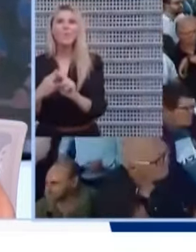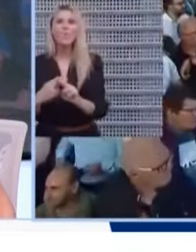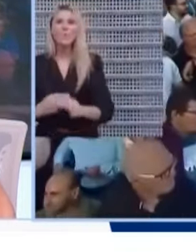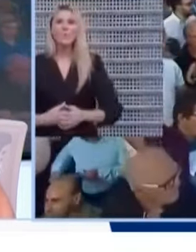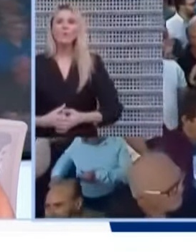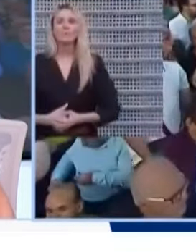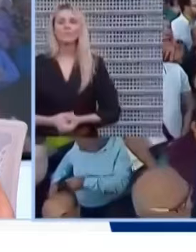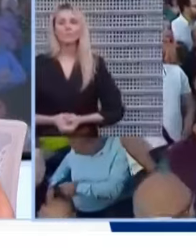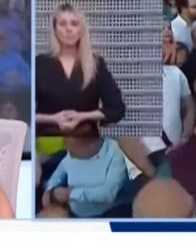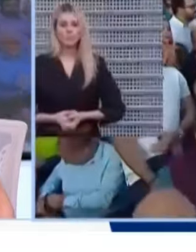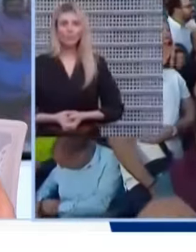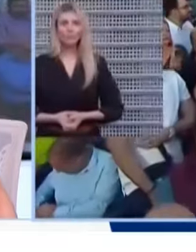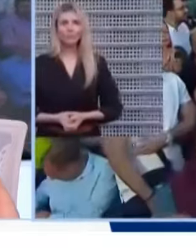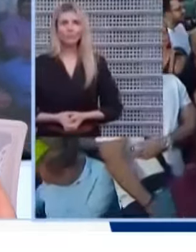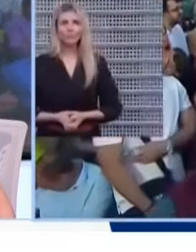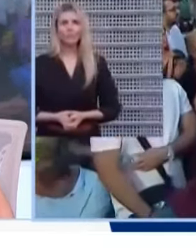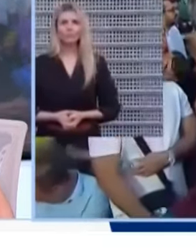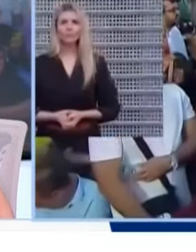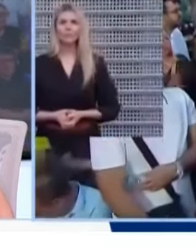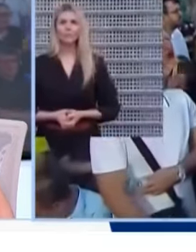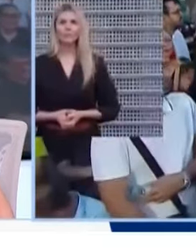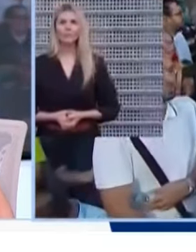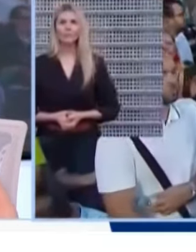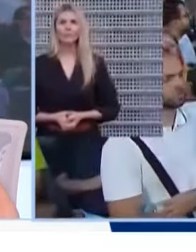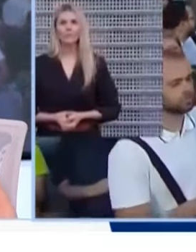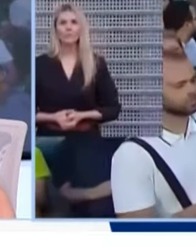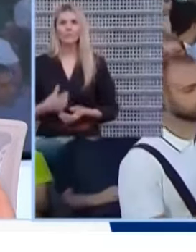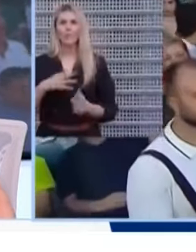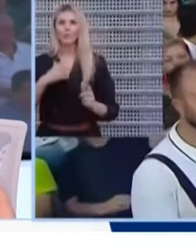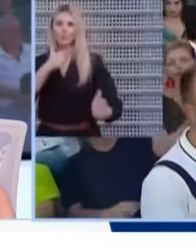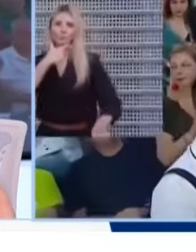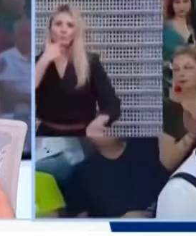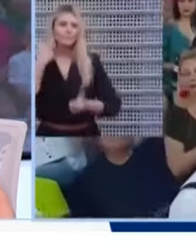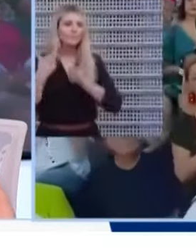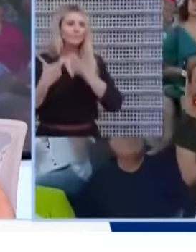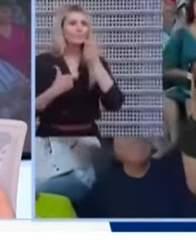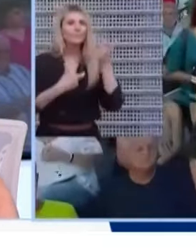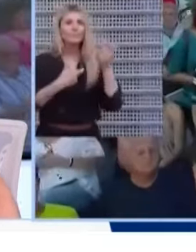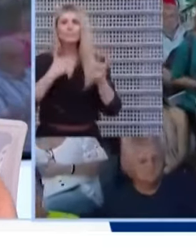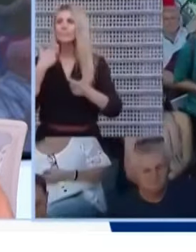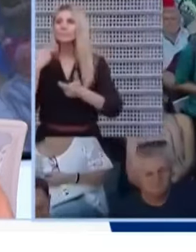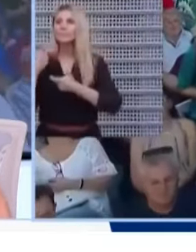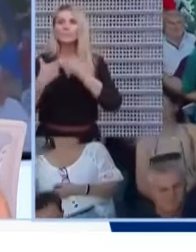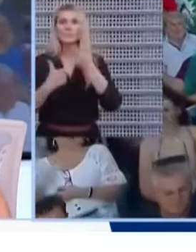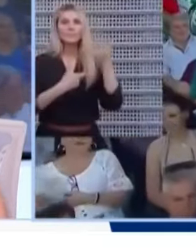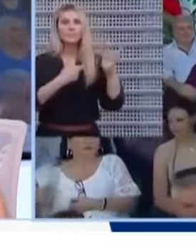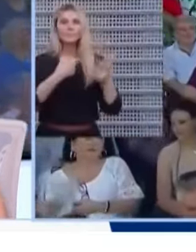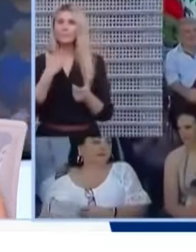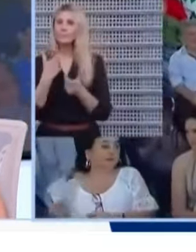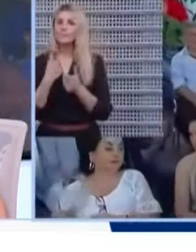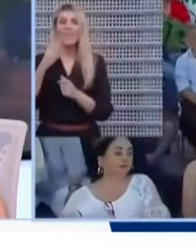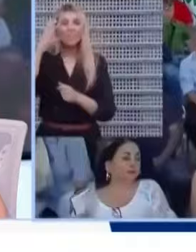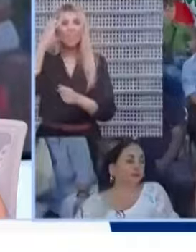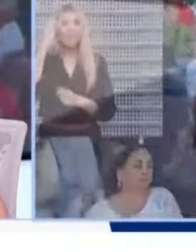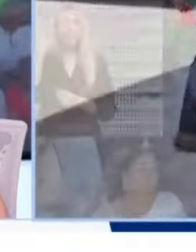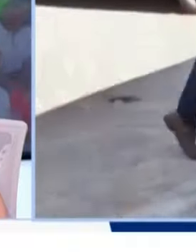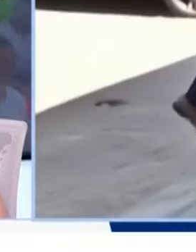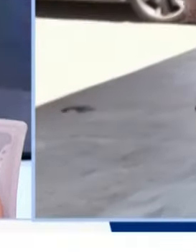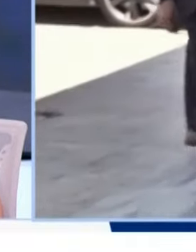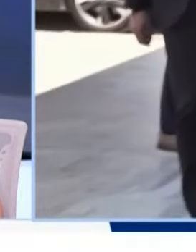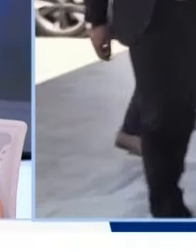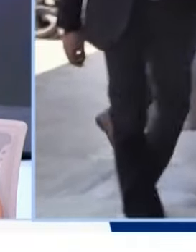ίδιος μέσω του Ινστιτούτου, όχι ο ίδιος προσωπικά, να συμβάλλει σε αυτή την προγραμματική σύγκληση. Αλλά έφερε ως παράδειγμα αυτό που γίνεται στην